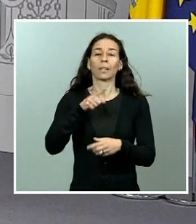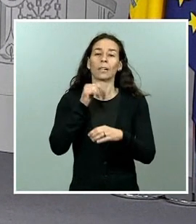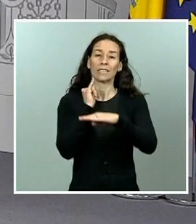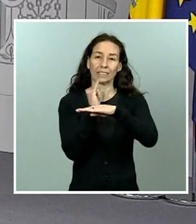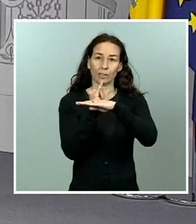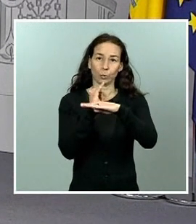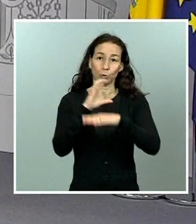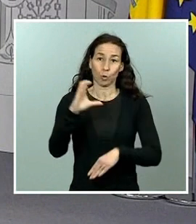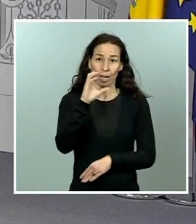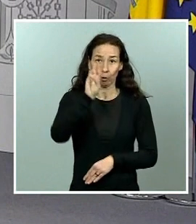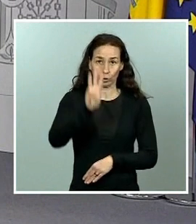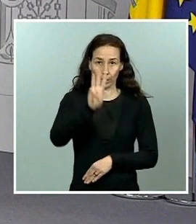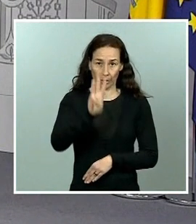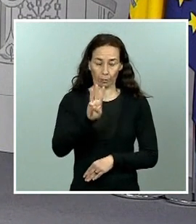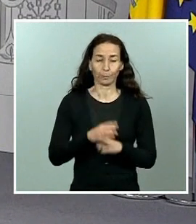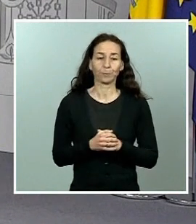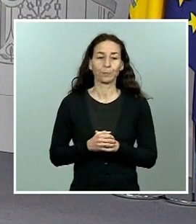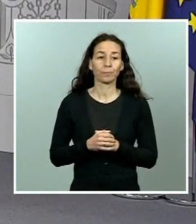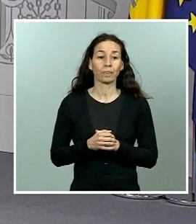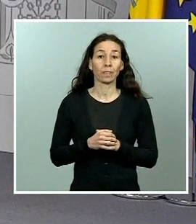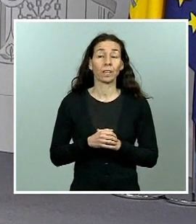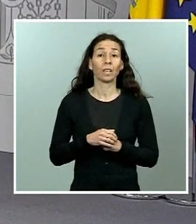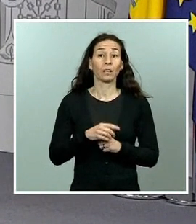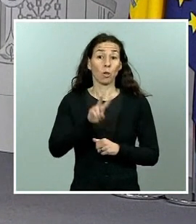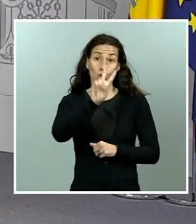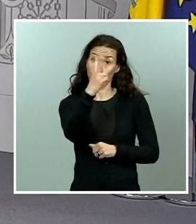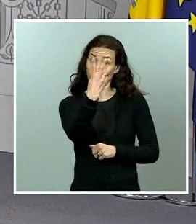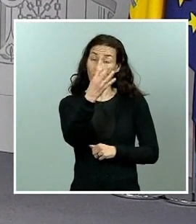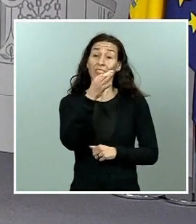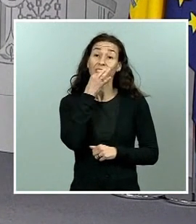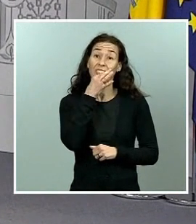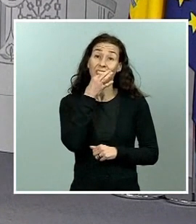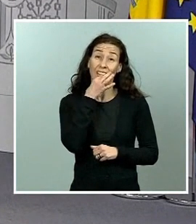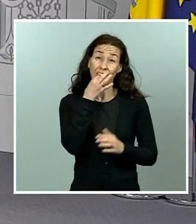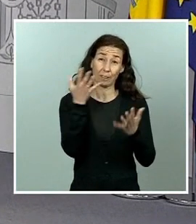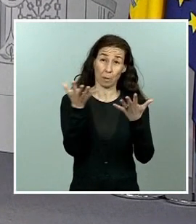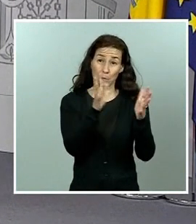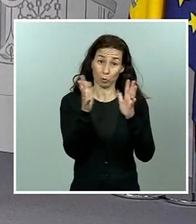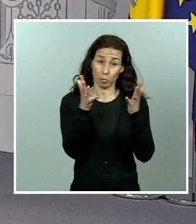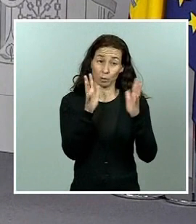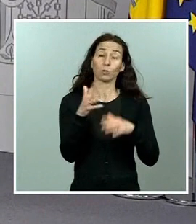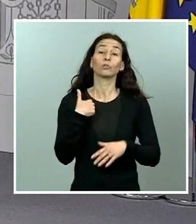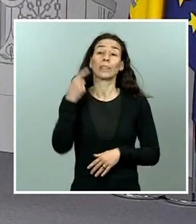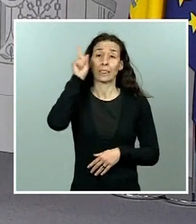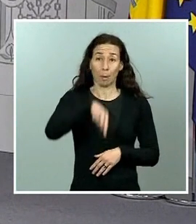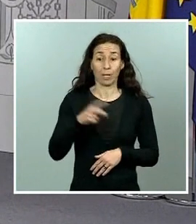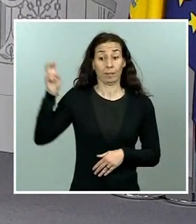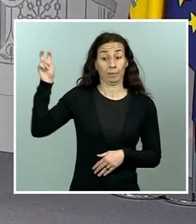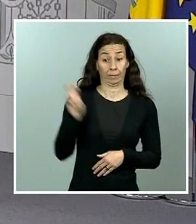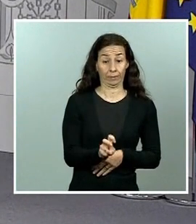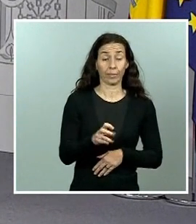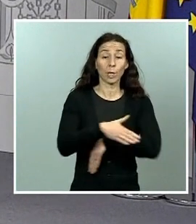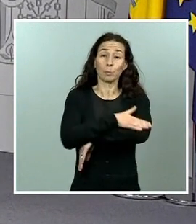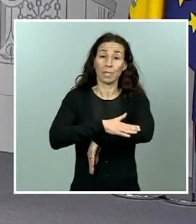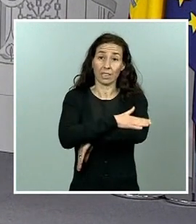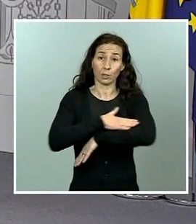A halálos áldozatok száma 49-el növekedett a vasárnapi 288-hoz képest, ami az elmúlt 5 hét során a